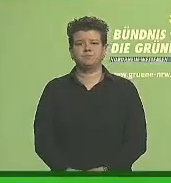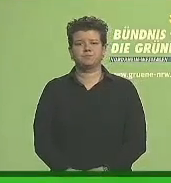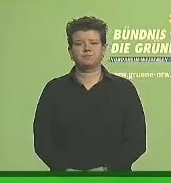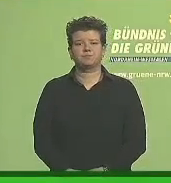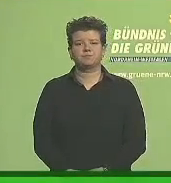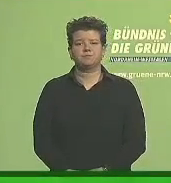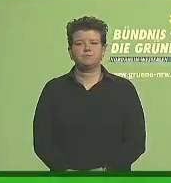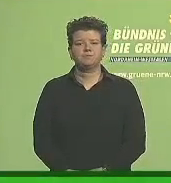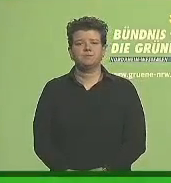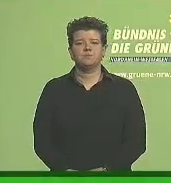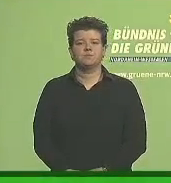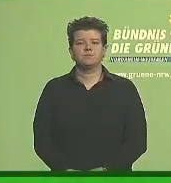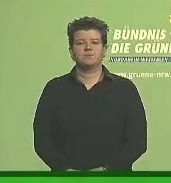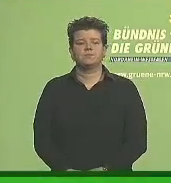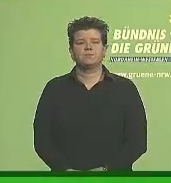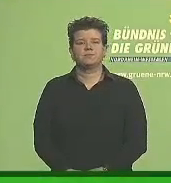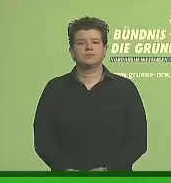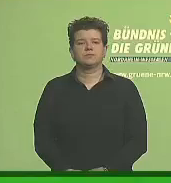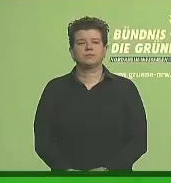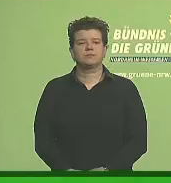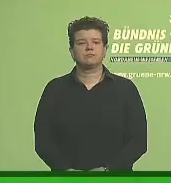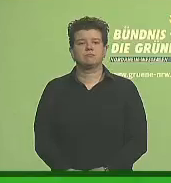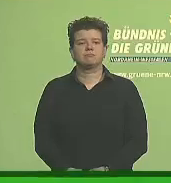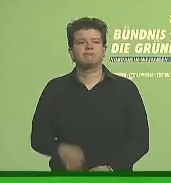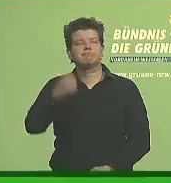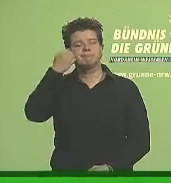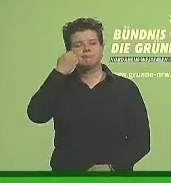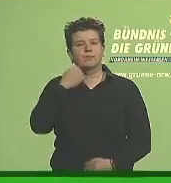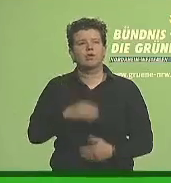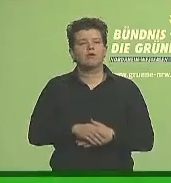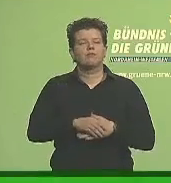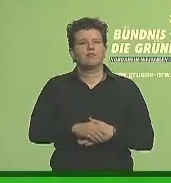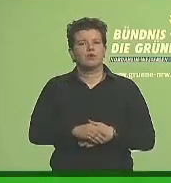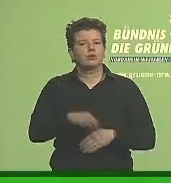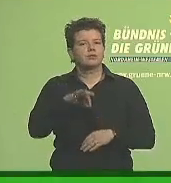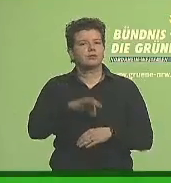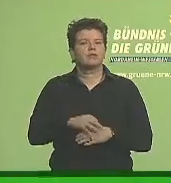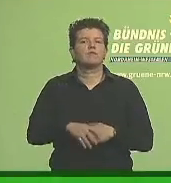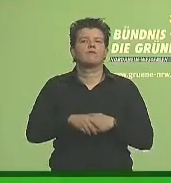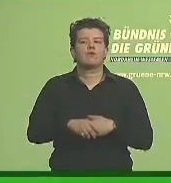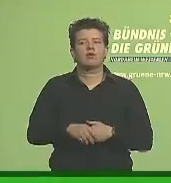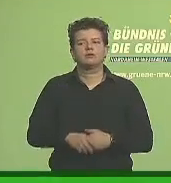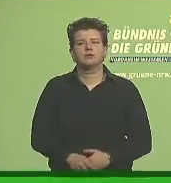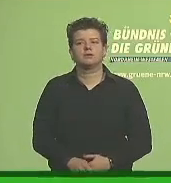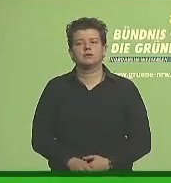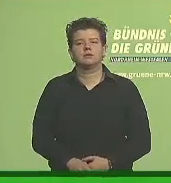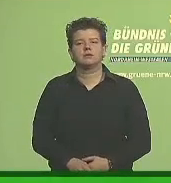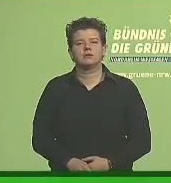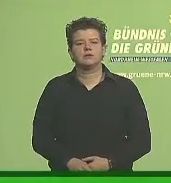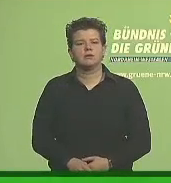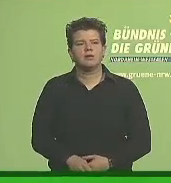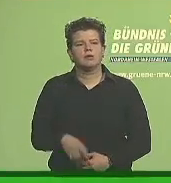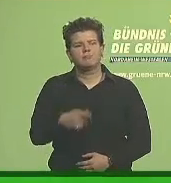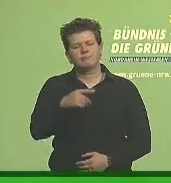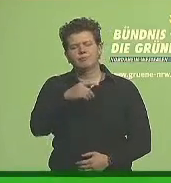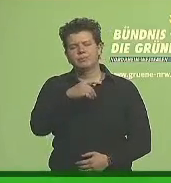was vielleicht die einen oder anderen als Sommermärchen 2011 verstanden haben, die große